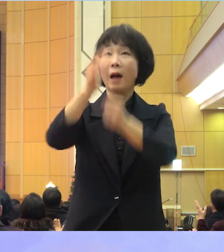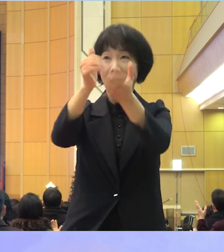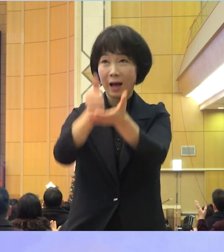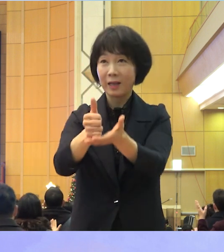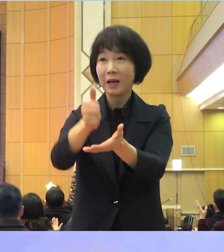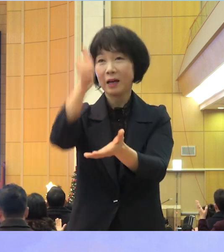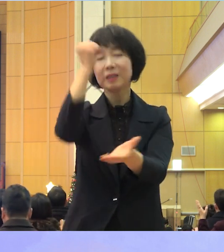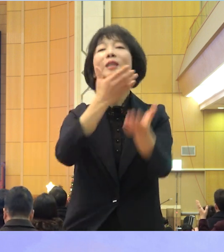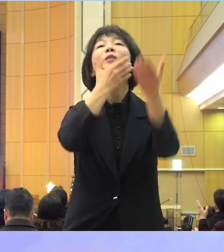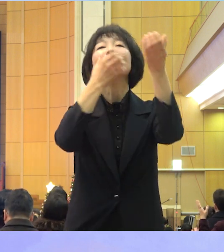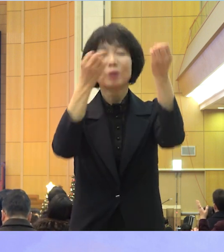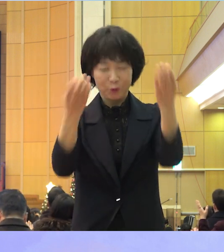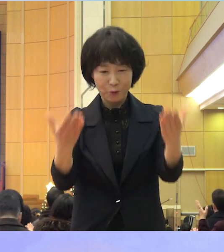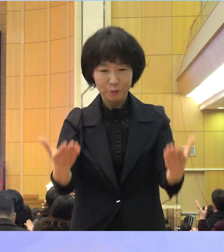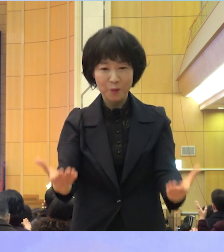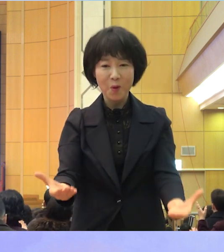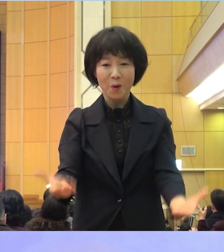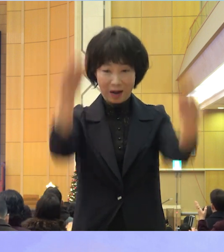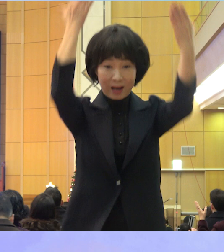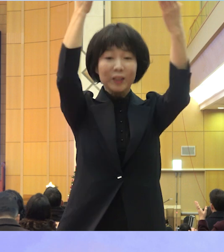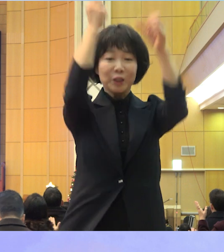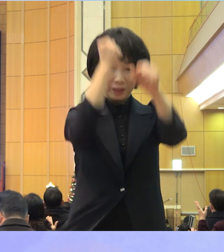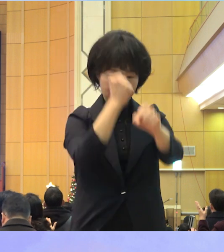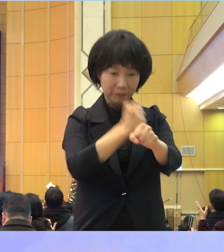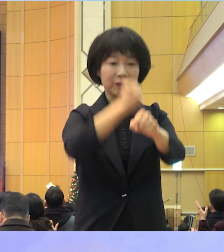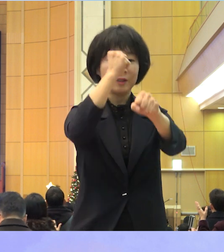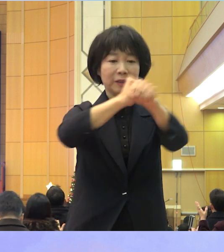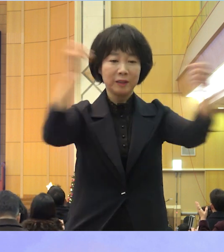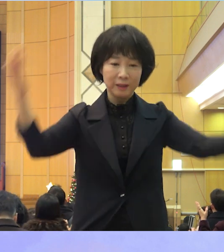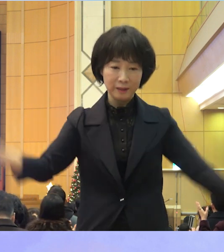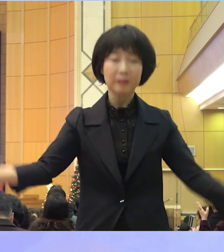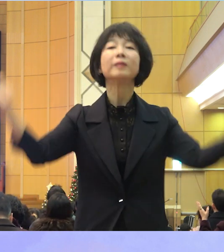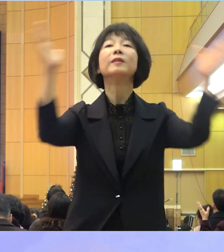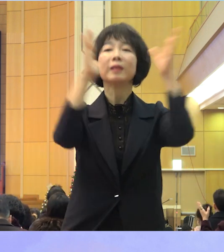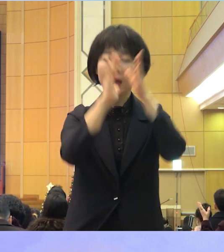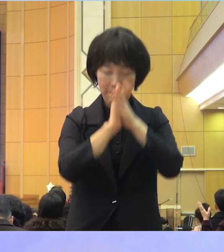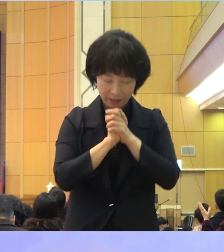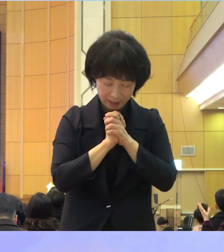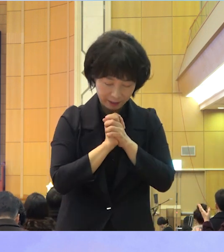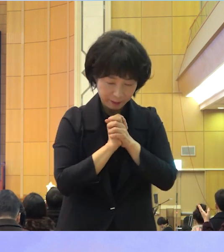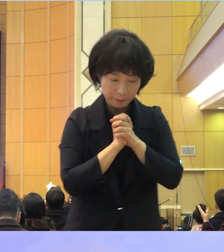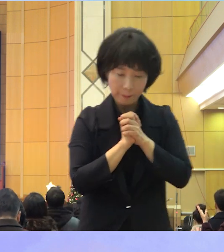감사하라. 하나님 축복하심을